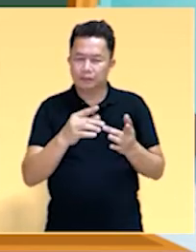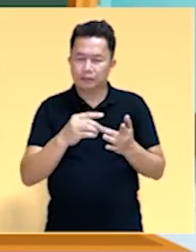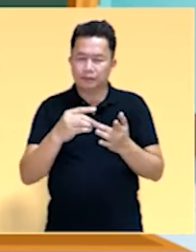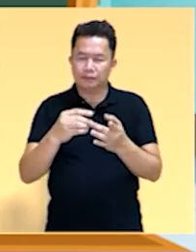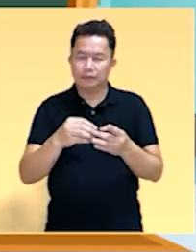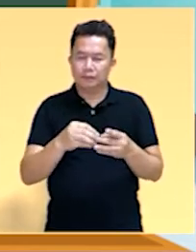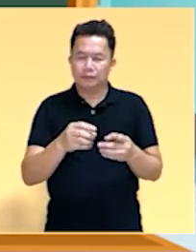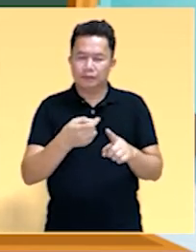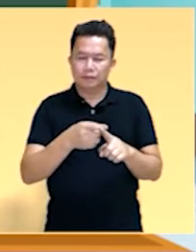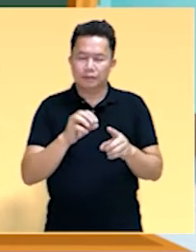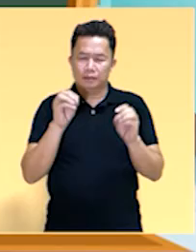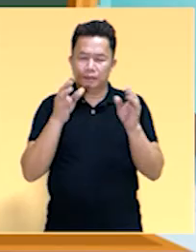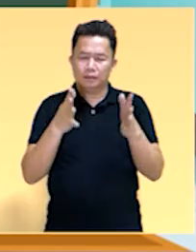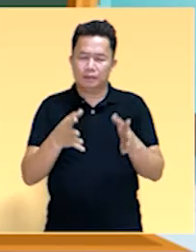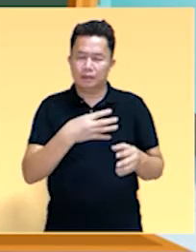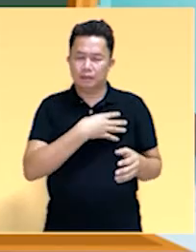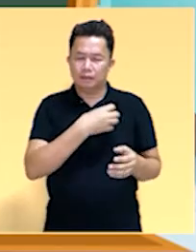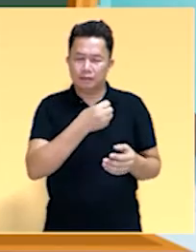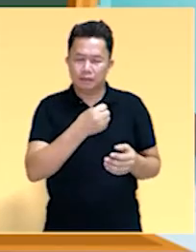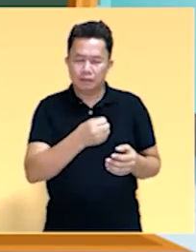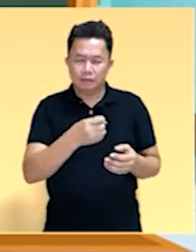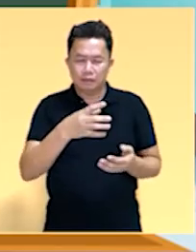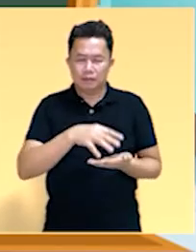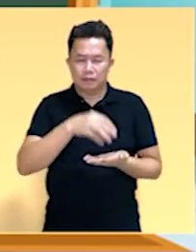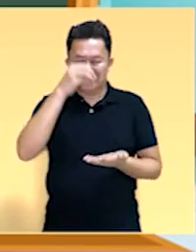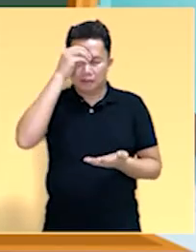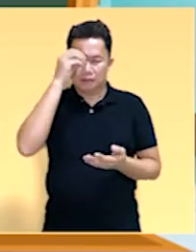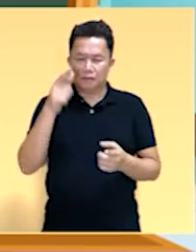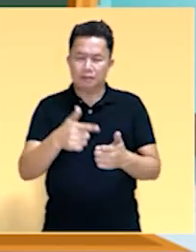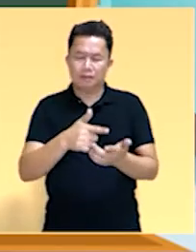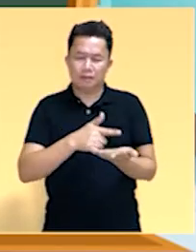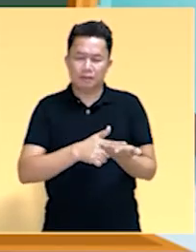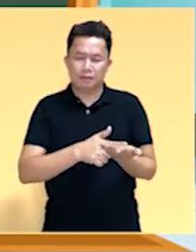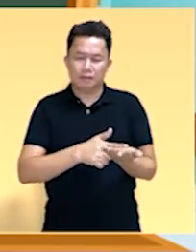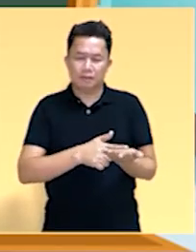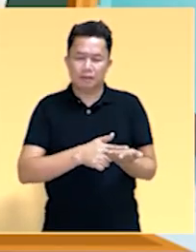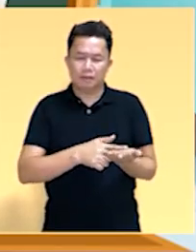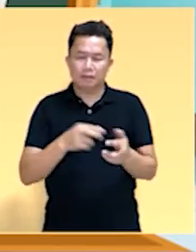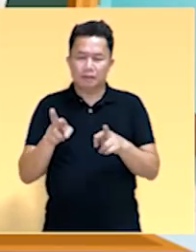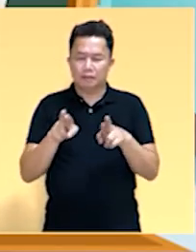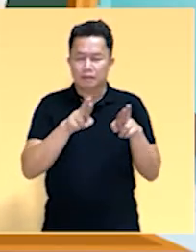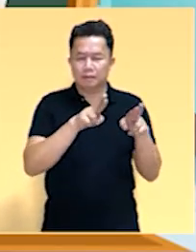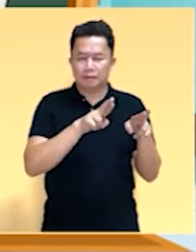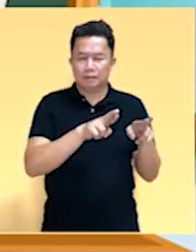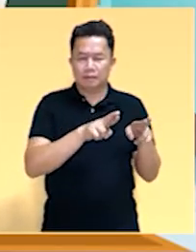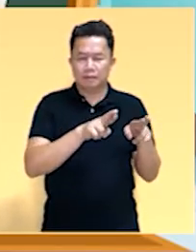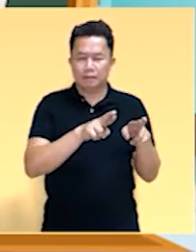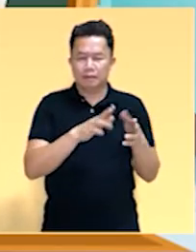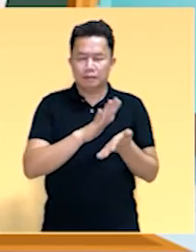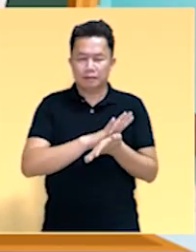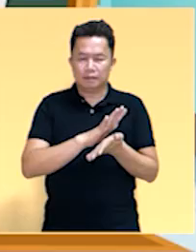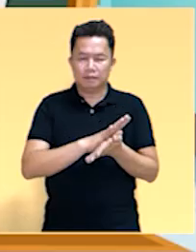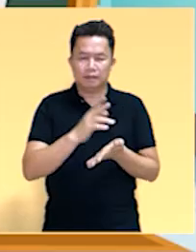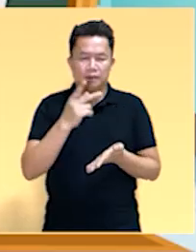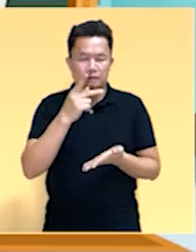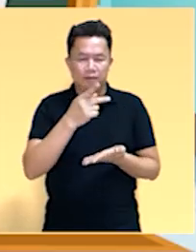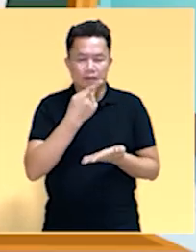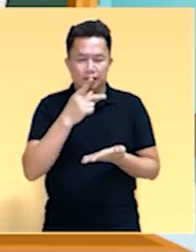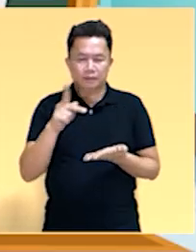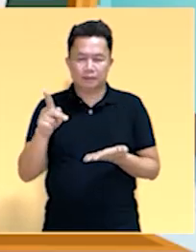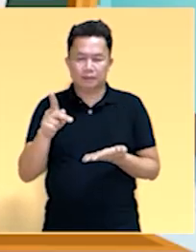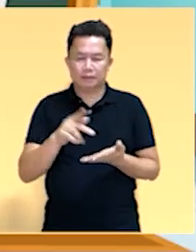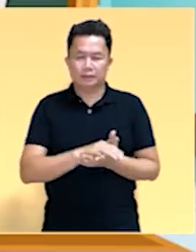akin. Kailangang magtiwala sa sarili at sa natutunan sa aralin. Ihanda ulit ang papel